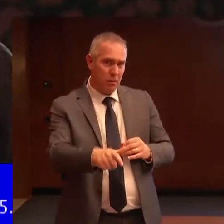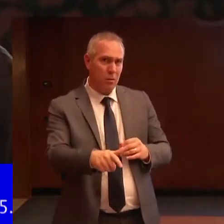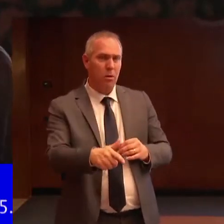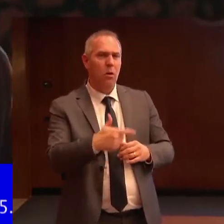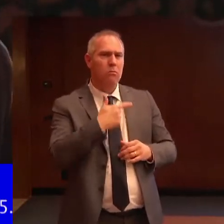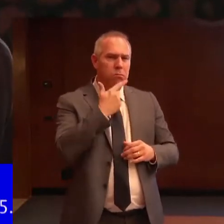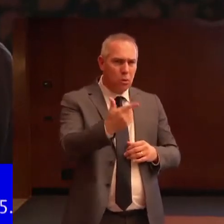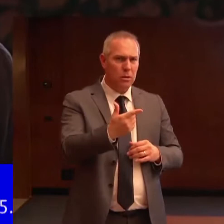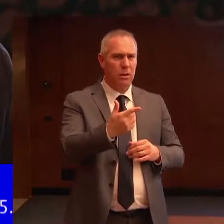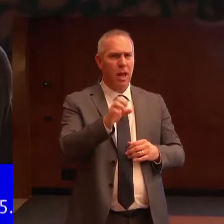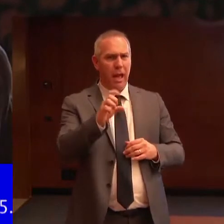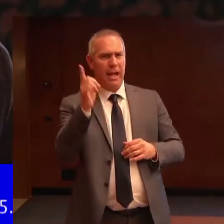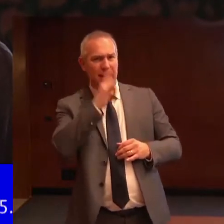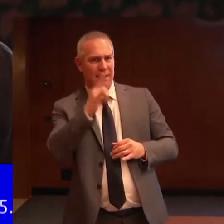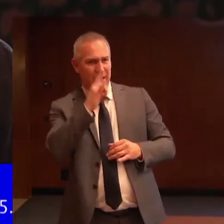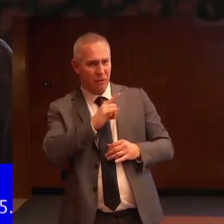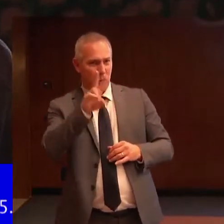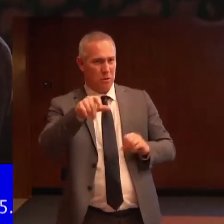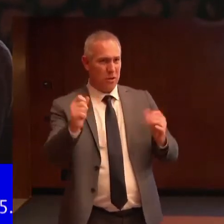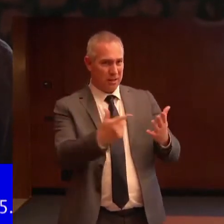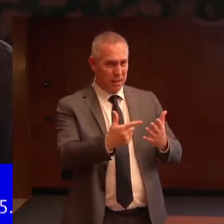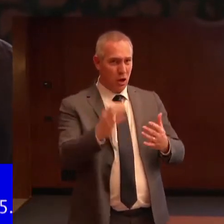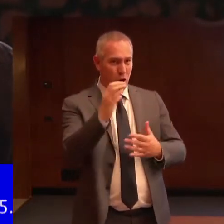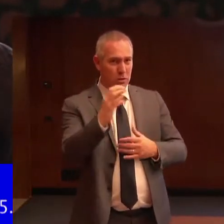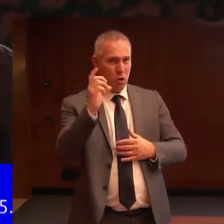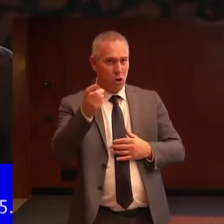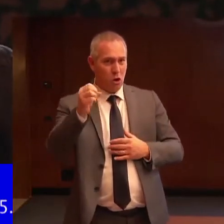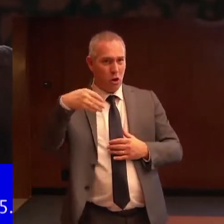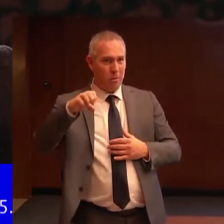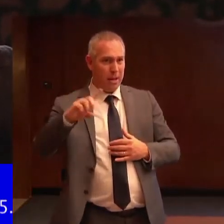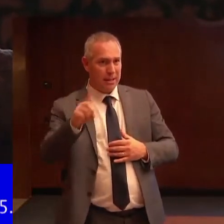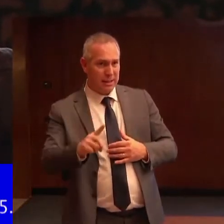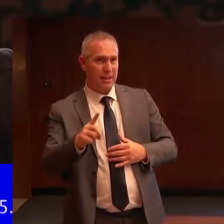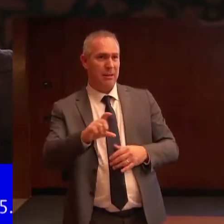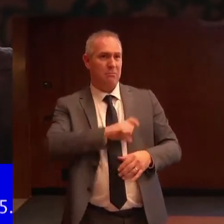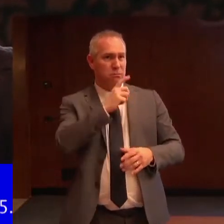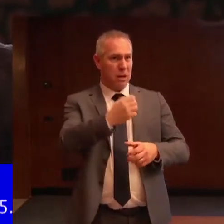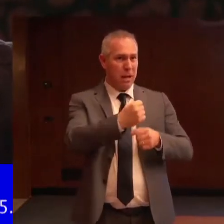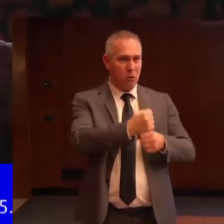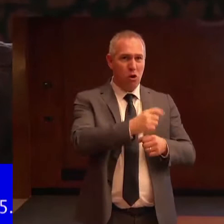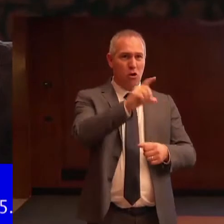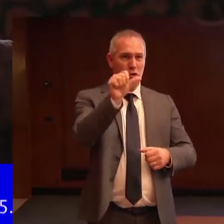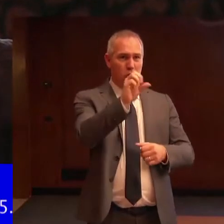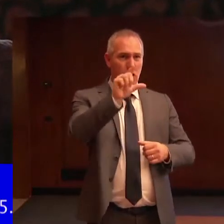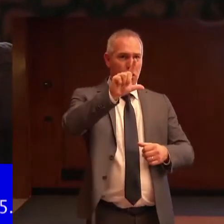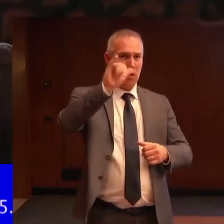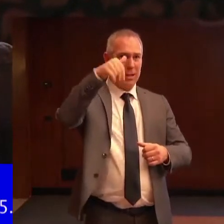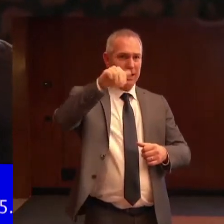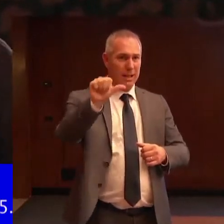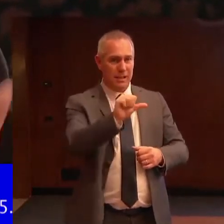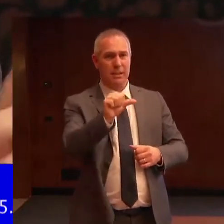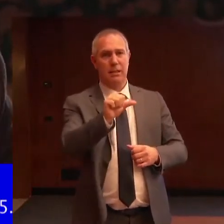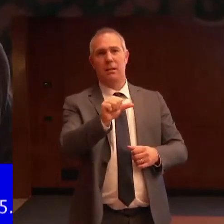Cattivi, 2017, Cosimo Gomez, vincitore del premio Solinas, il massimo premio per le